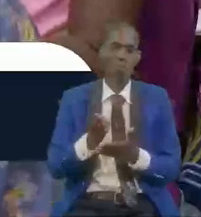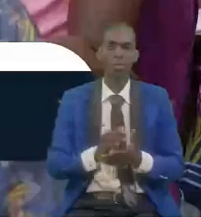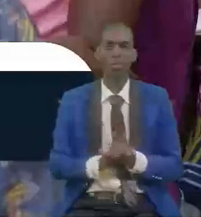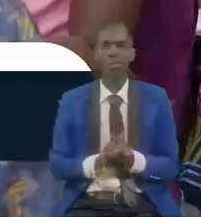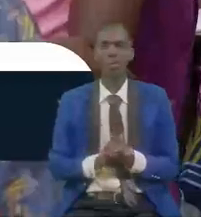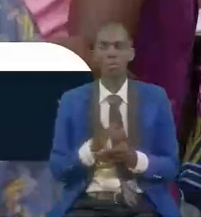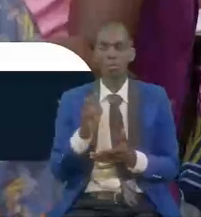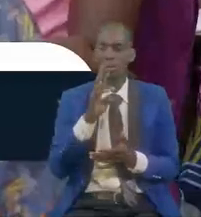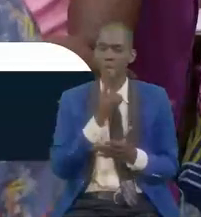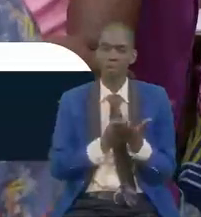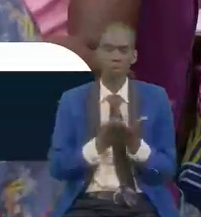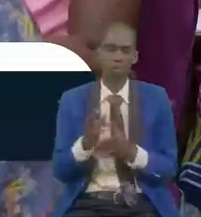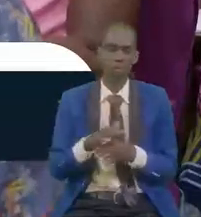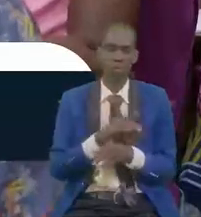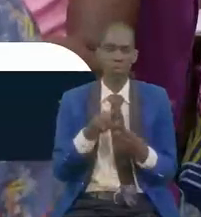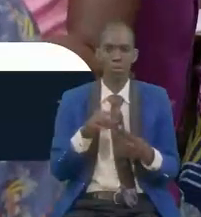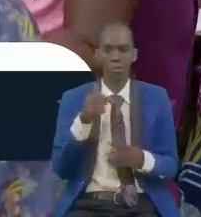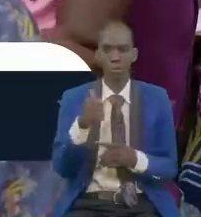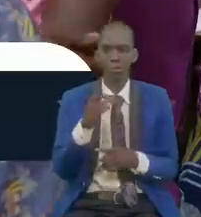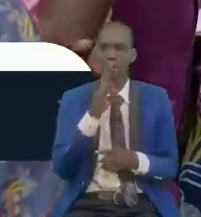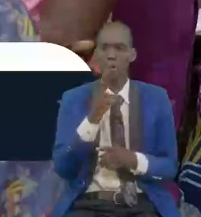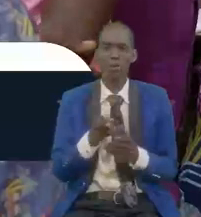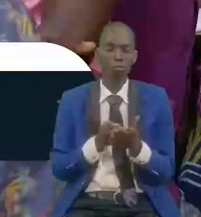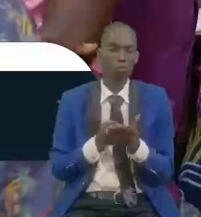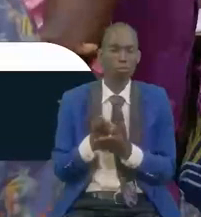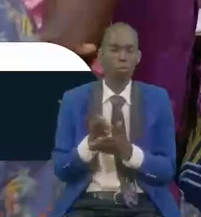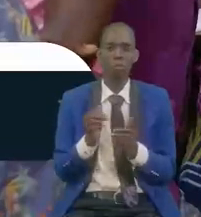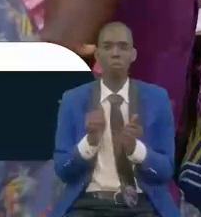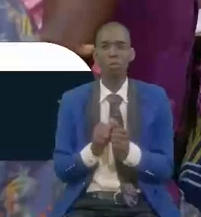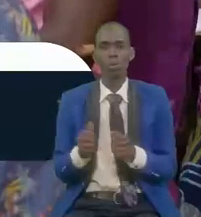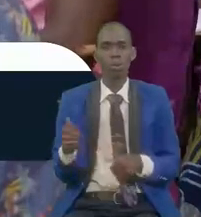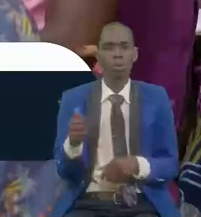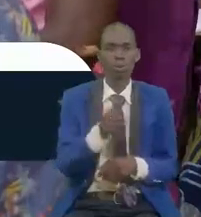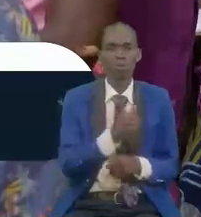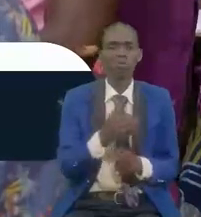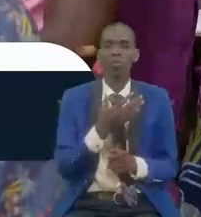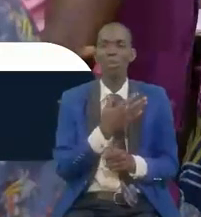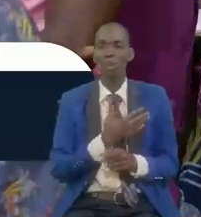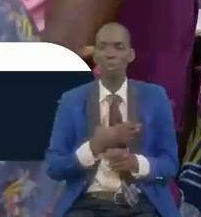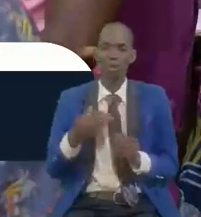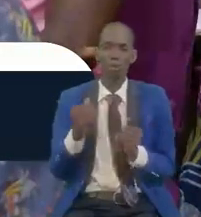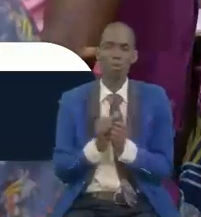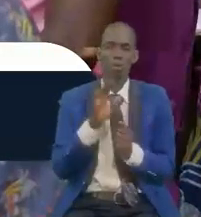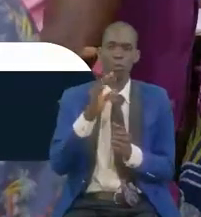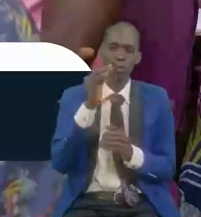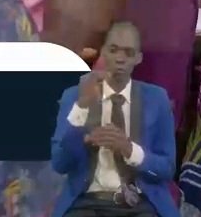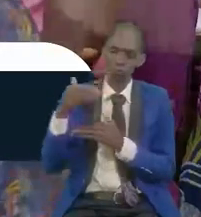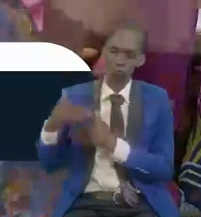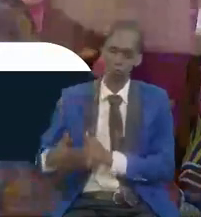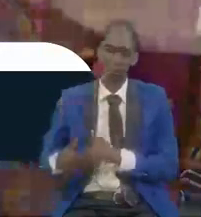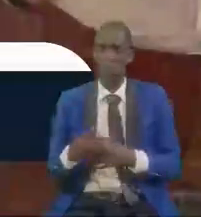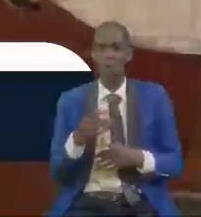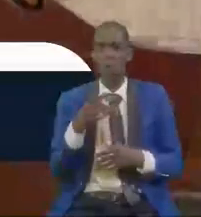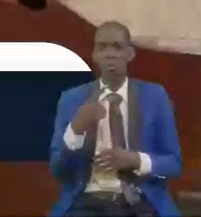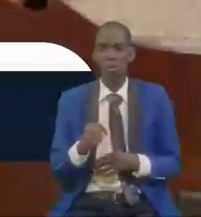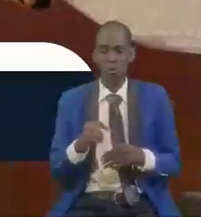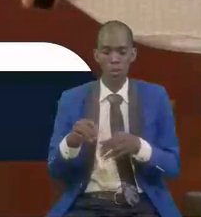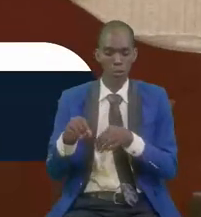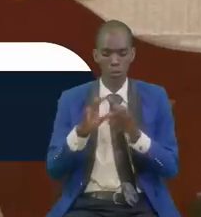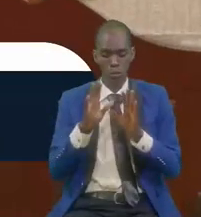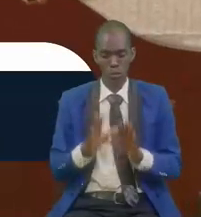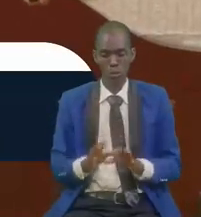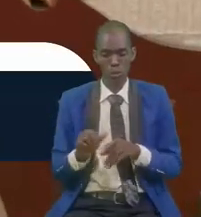sont sincères, ils sont honnêtes avec eux-mêmes et avec leurs voisins. Les pratiquants de